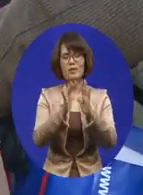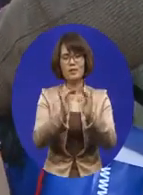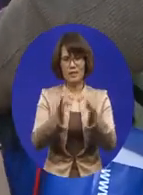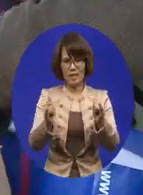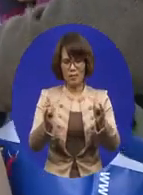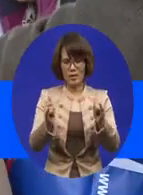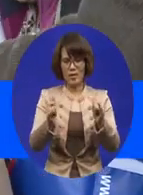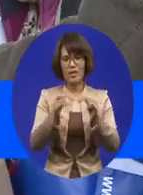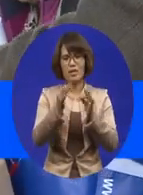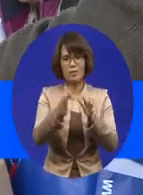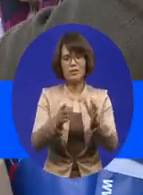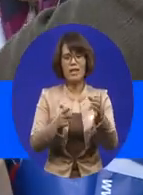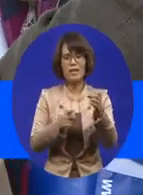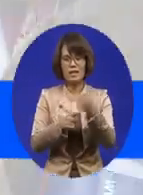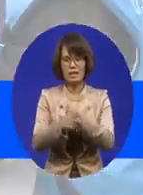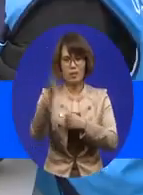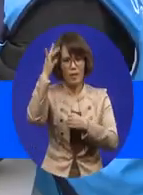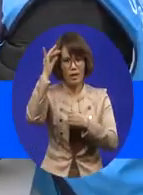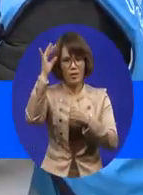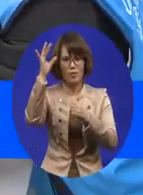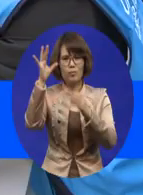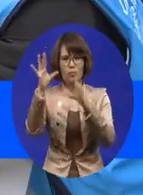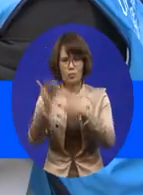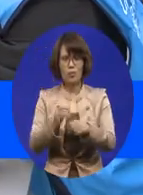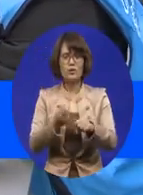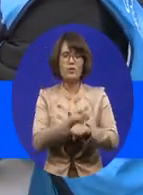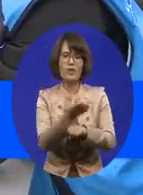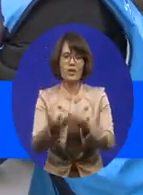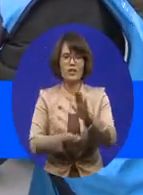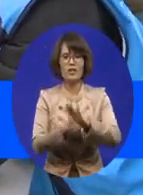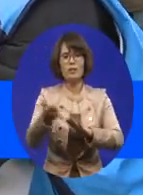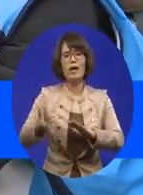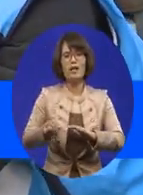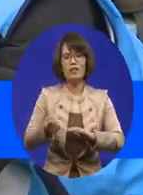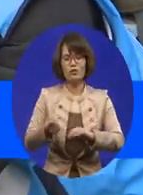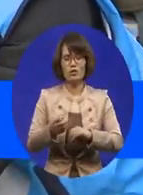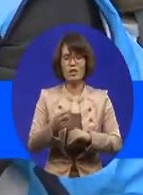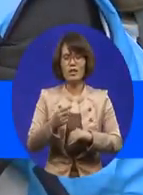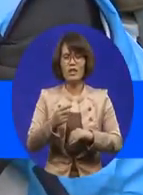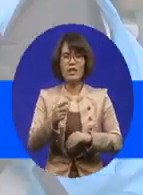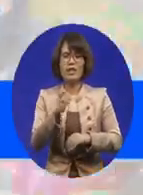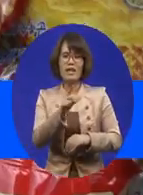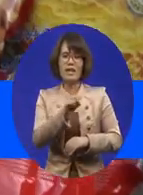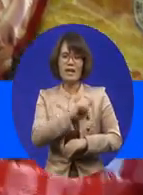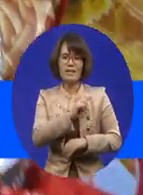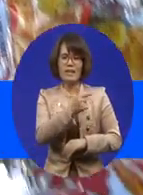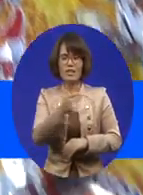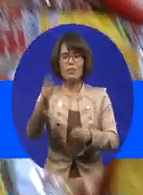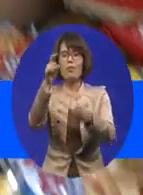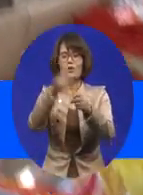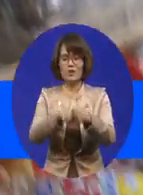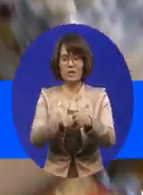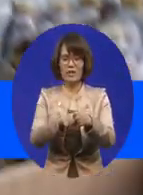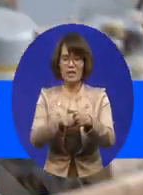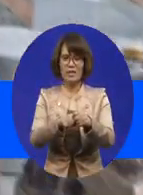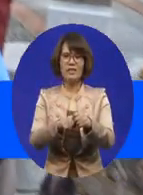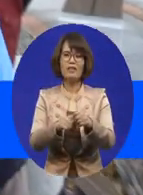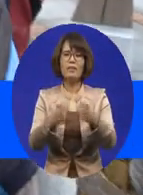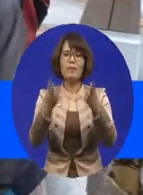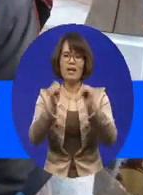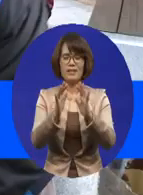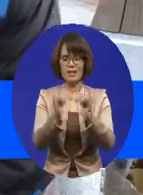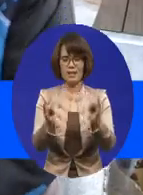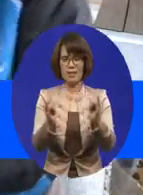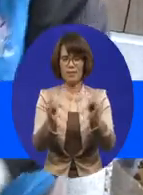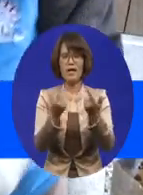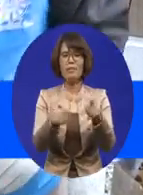이웃에게 기부자의 뜻을 100% 전달하고 희망을 갖게 하는 것이 가장 큰 목적이라는 사회적 기업 여럿이